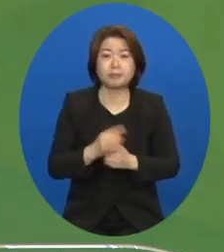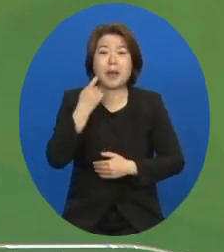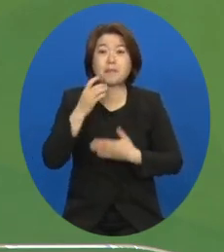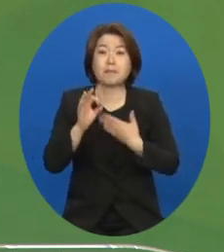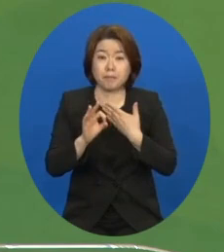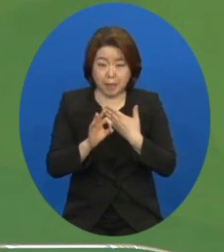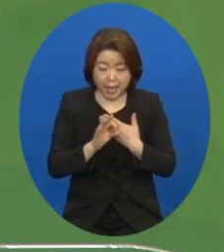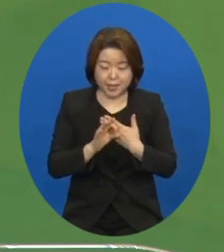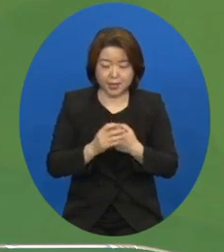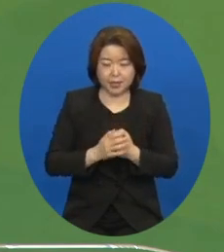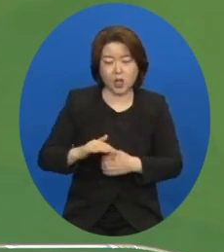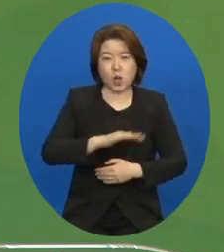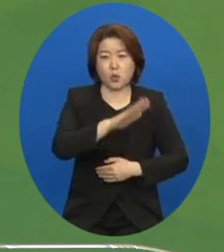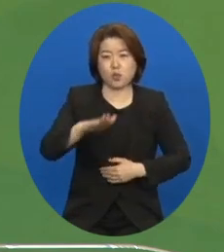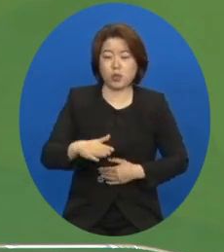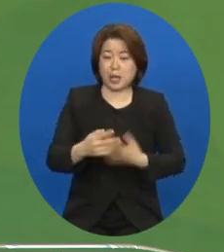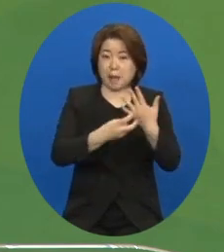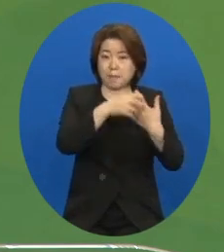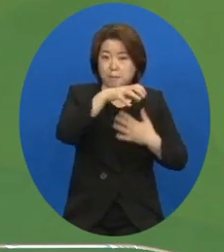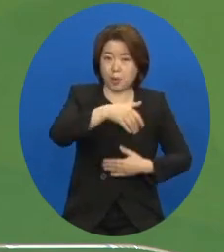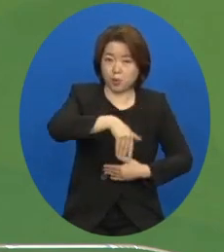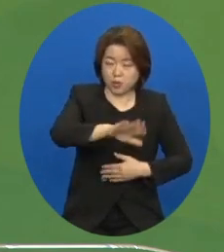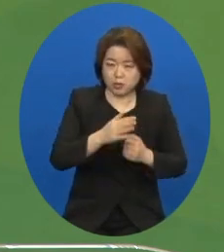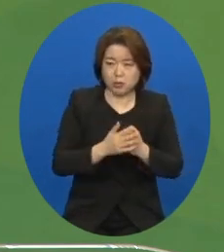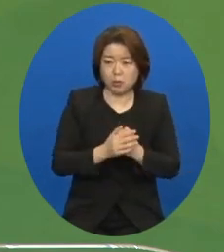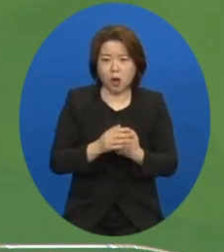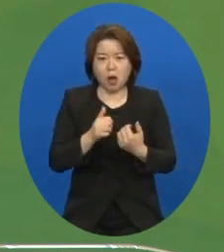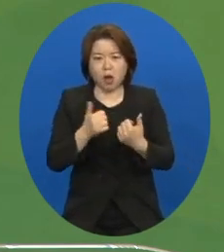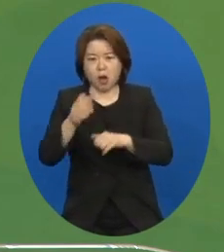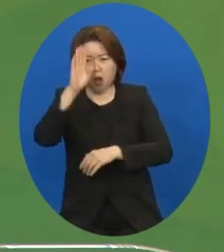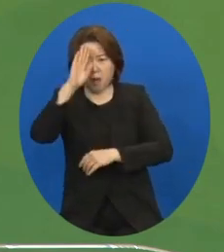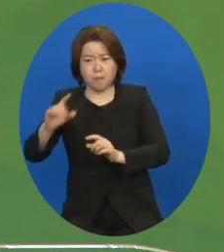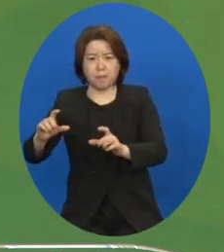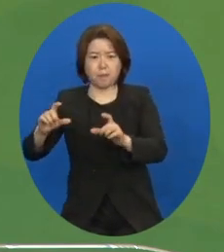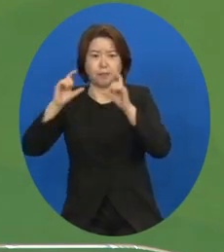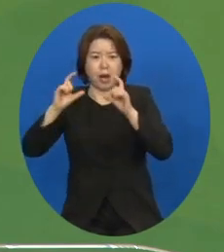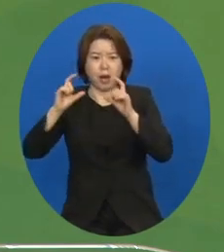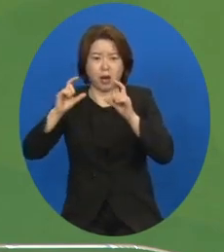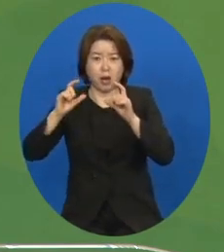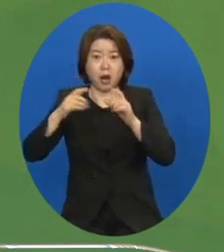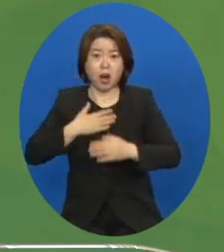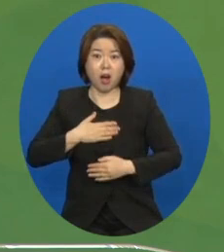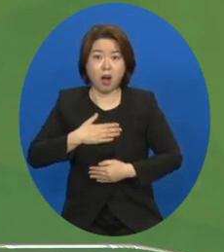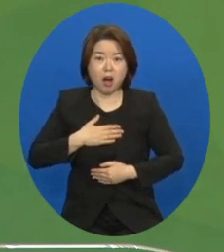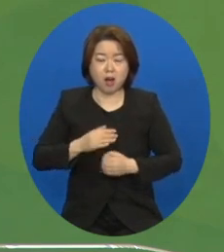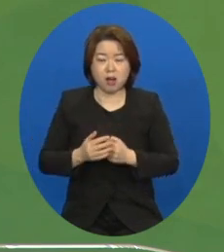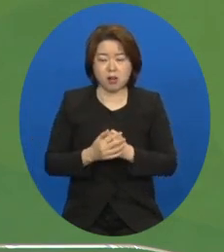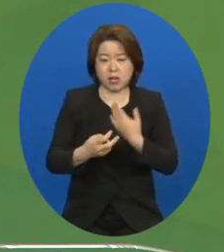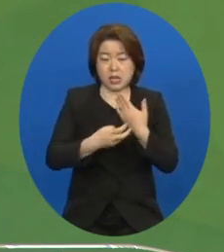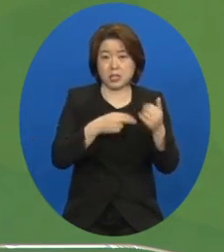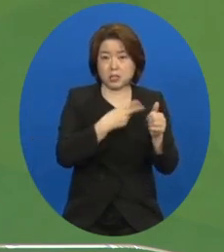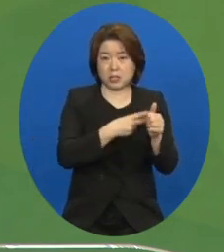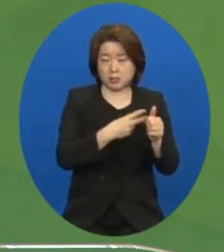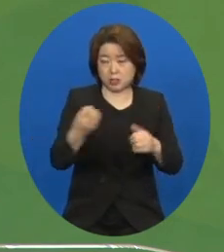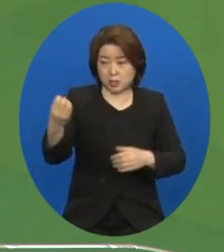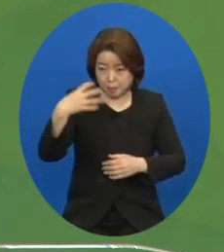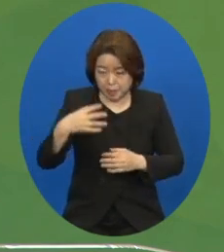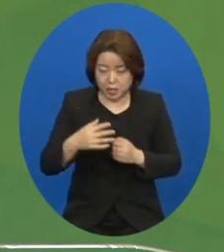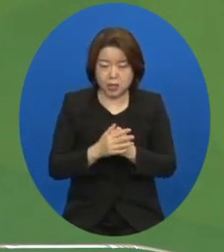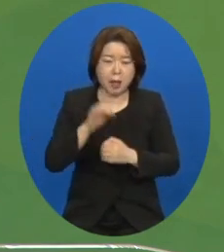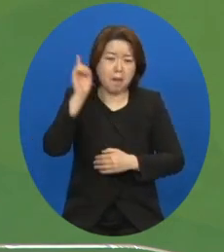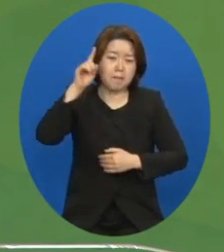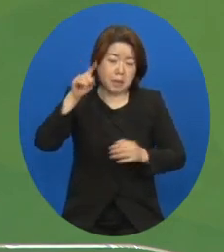우리가 병원에 가서 죽을 병에 걸린 사실을 알게 되고 의사가 매일